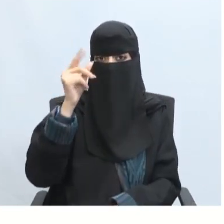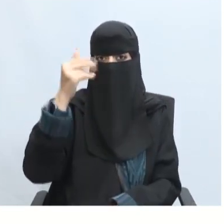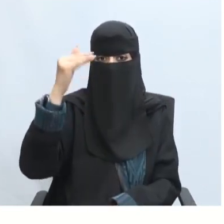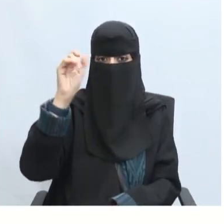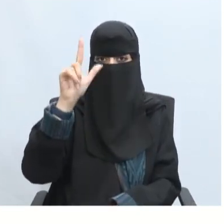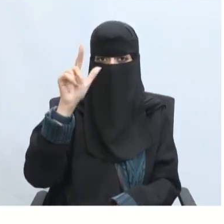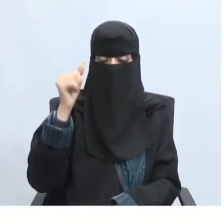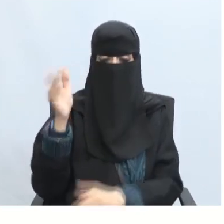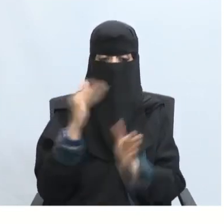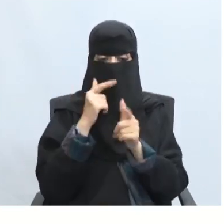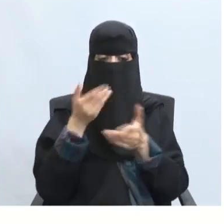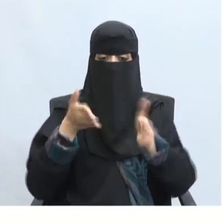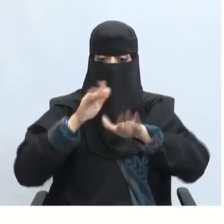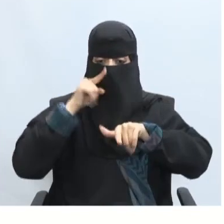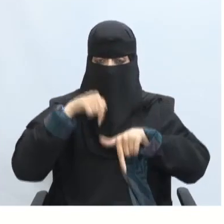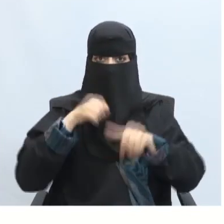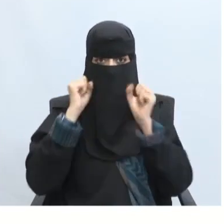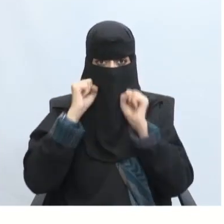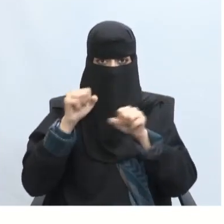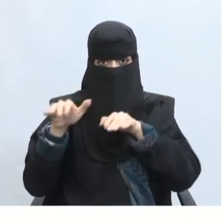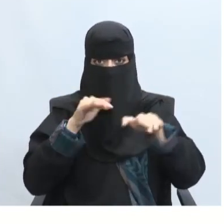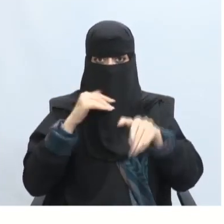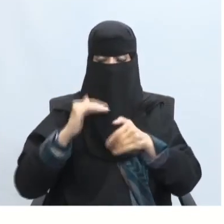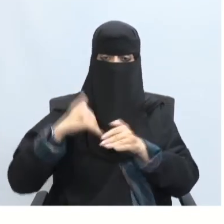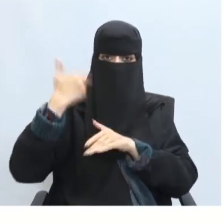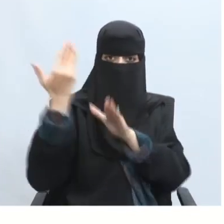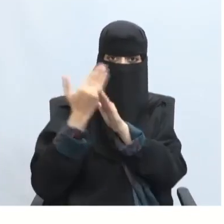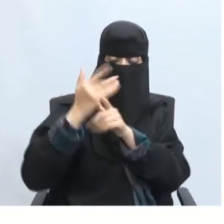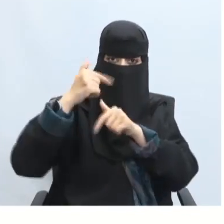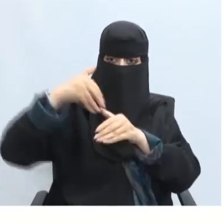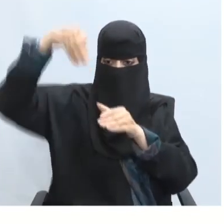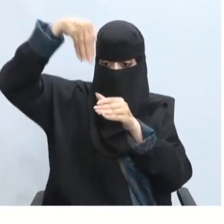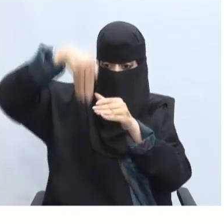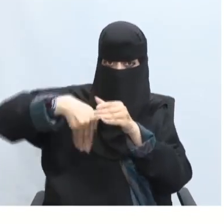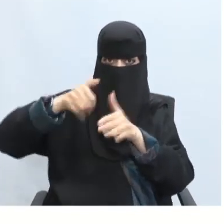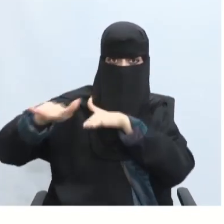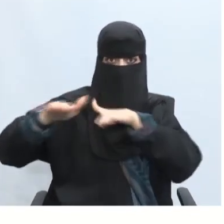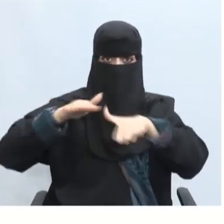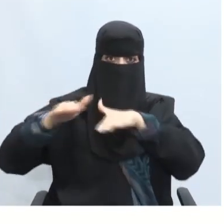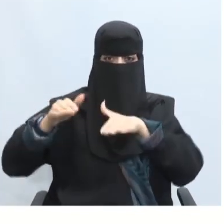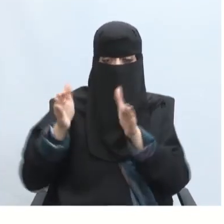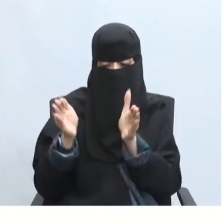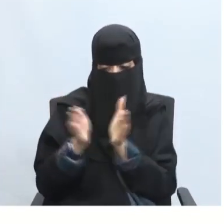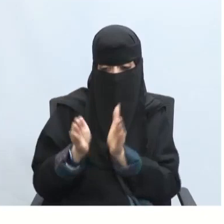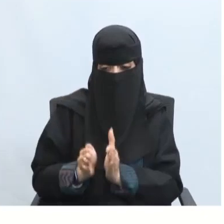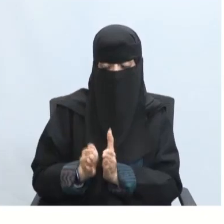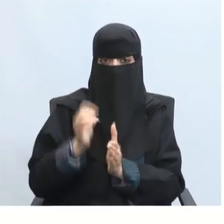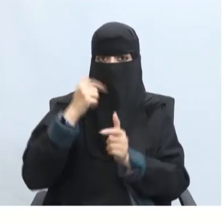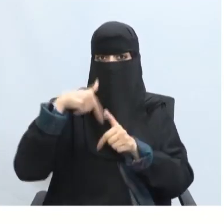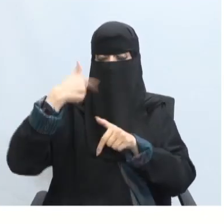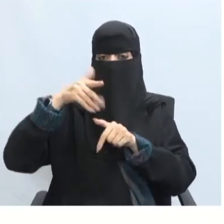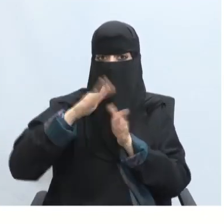بعد ذلك في شده الزلزال ذكرنا بانه ينتج عن الزلازل العميقه اهتزازات اصغر من تلك التي